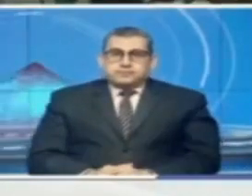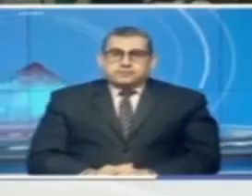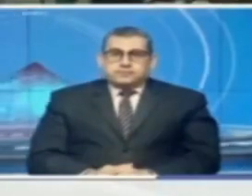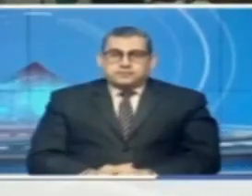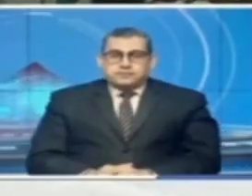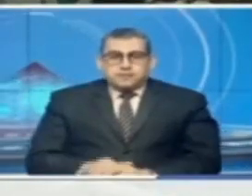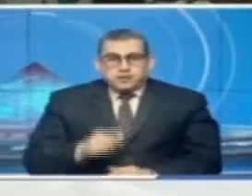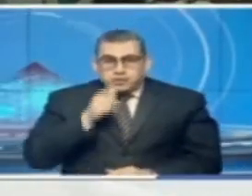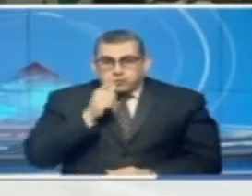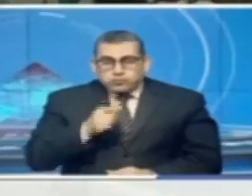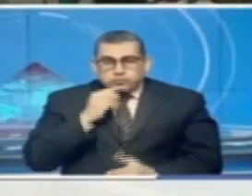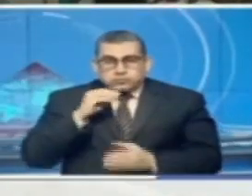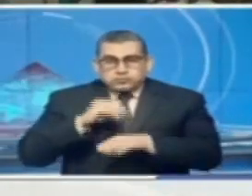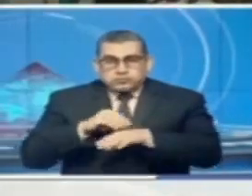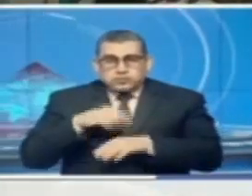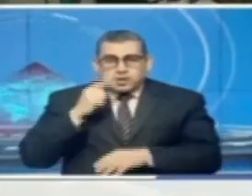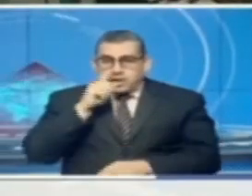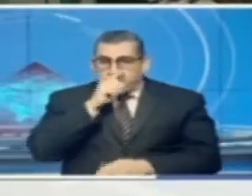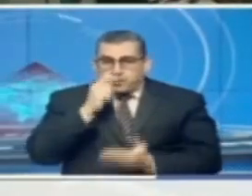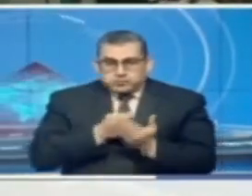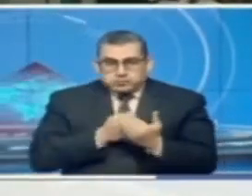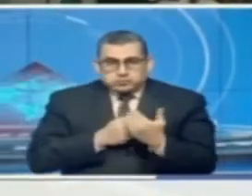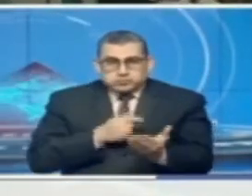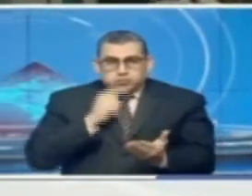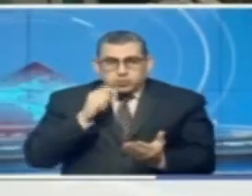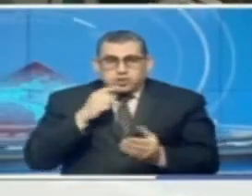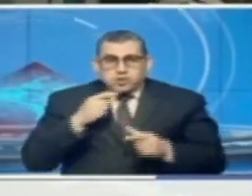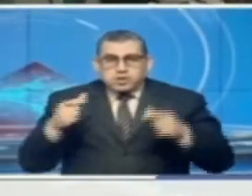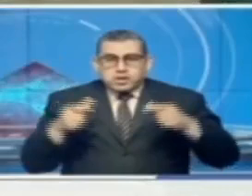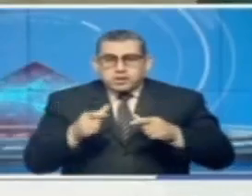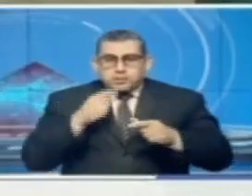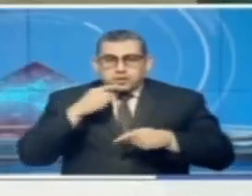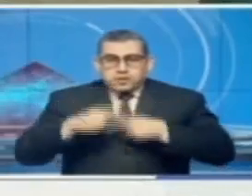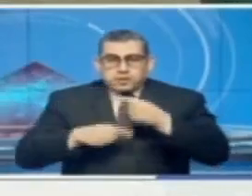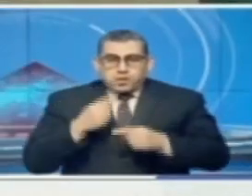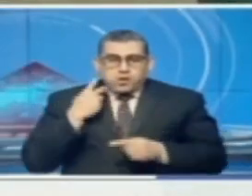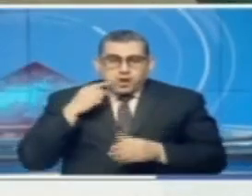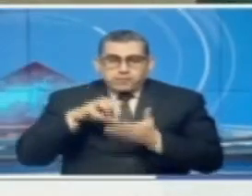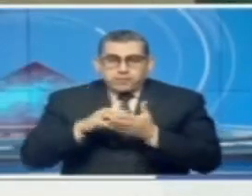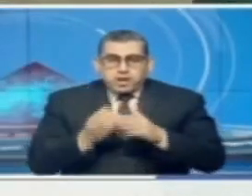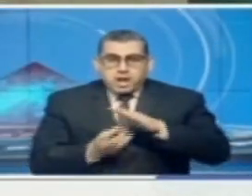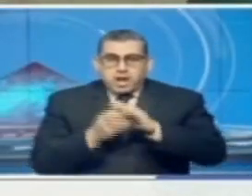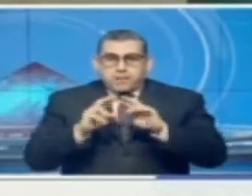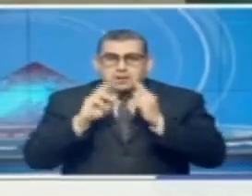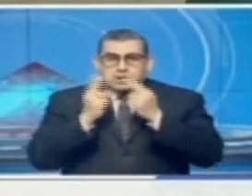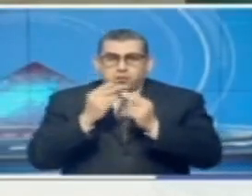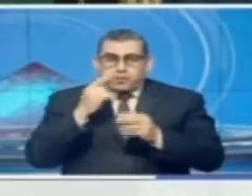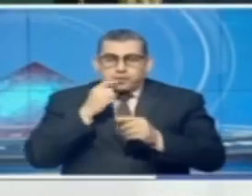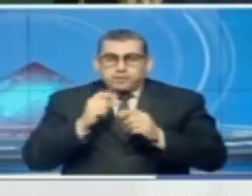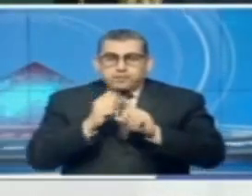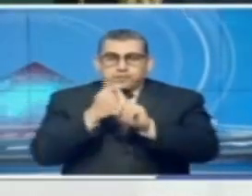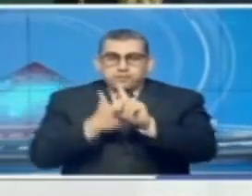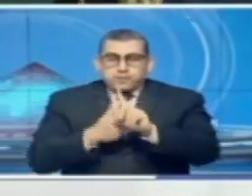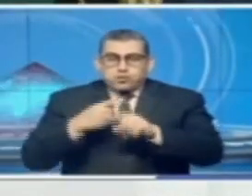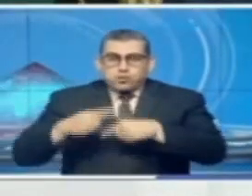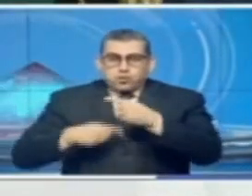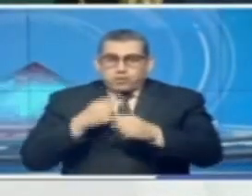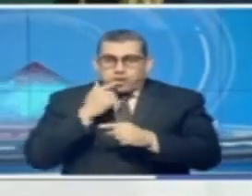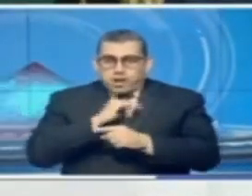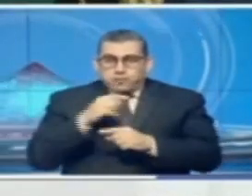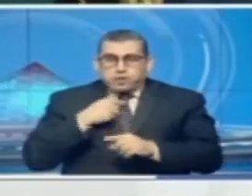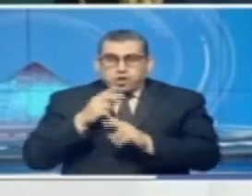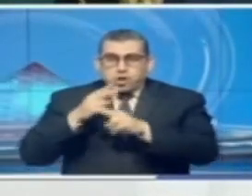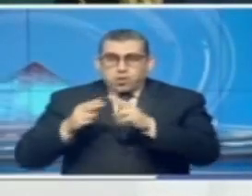بناء على طلب الإمارات انطلقت أعمال الدورة غير العادية لمجلس جامعة الدول العربية على مستوى المندوبين الدائمين برئاسة مندوب دولة